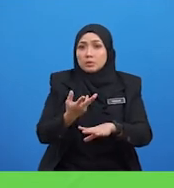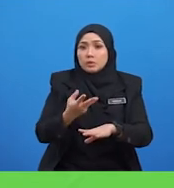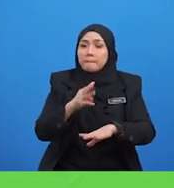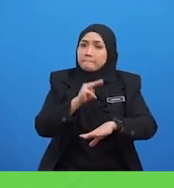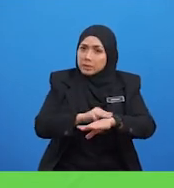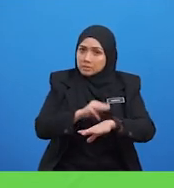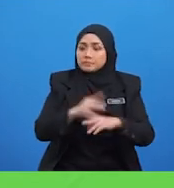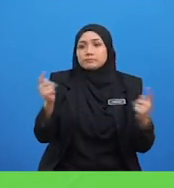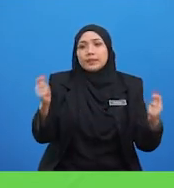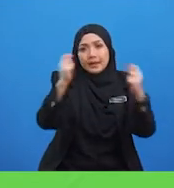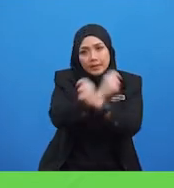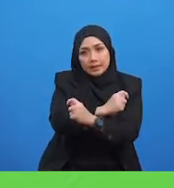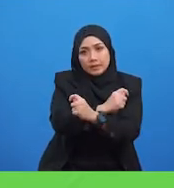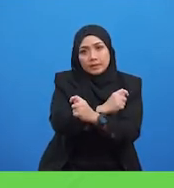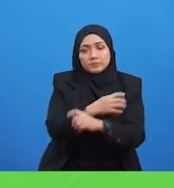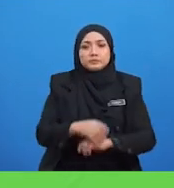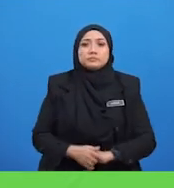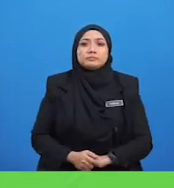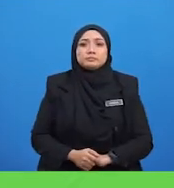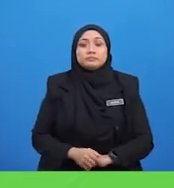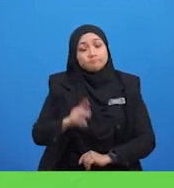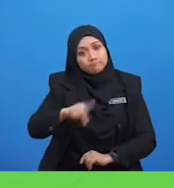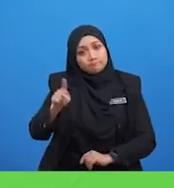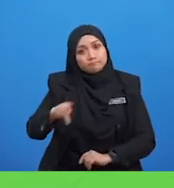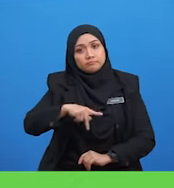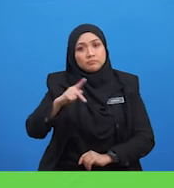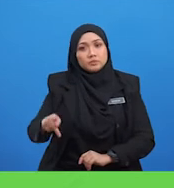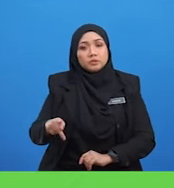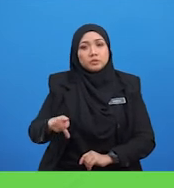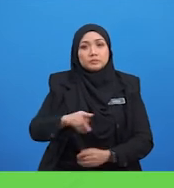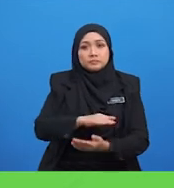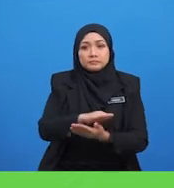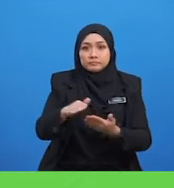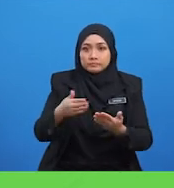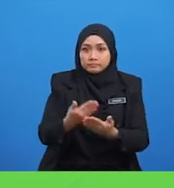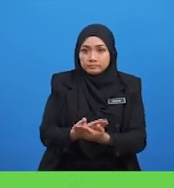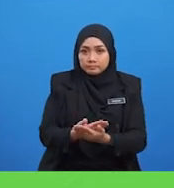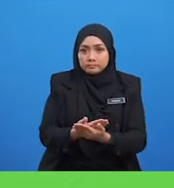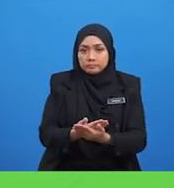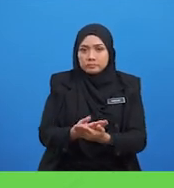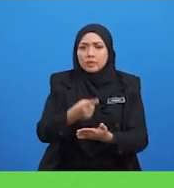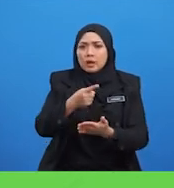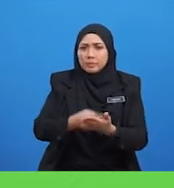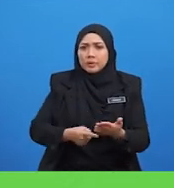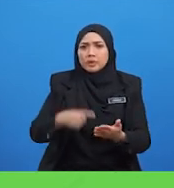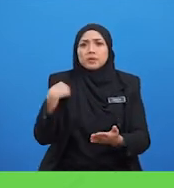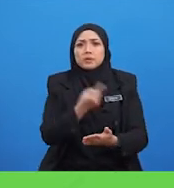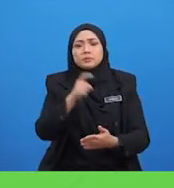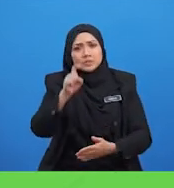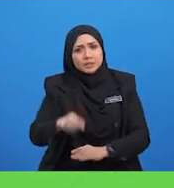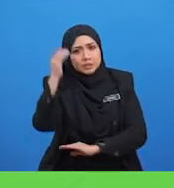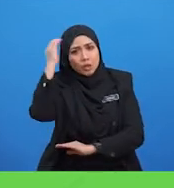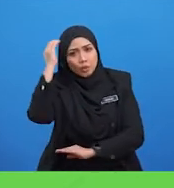berlatih mahupun sewaktu bertanding. Baiklah, para pelajar-pelajar sekalian. Apa yang kita